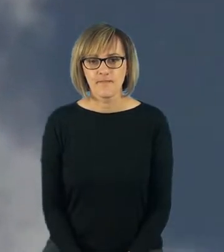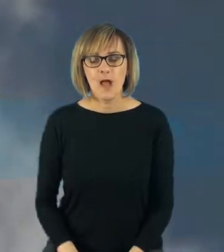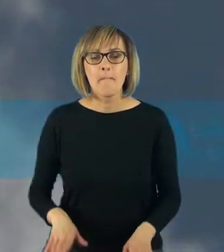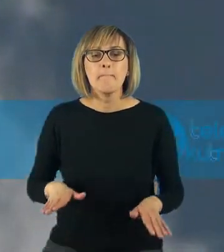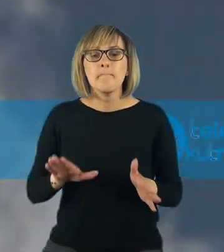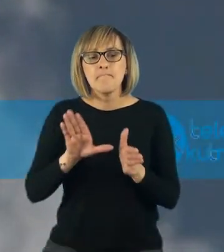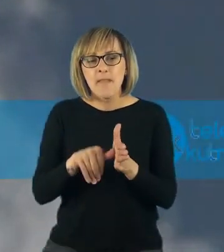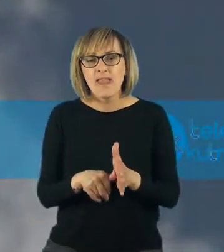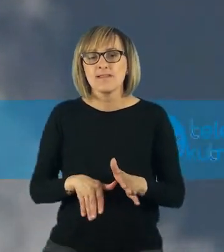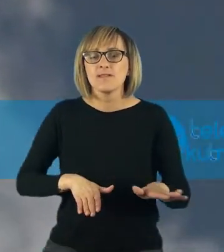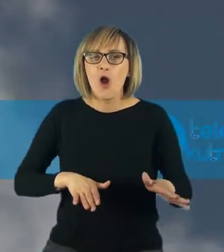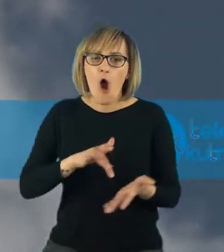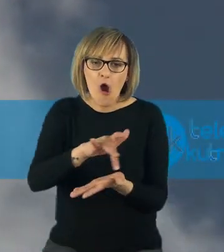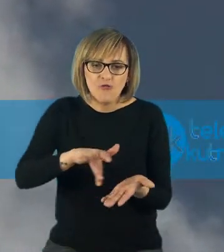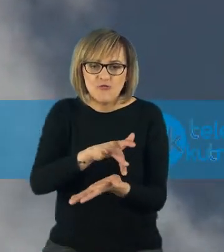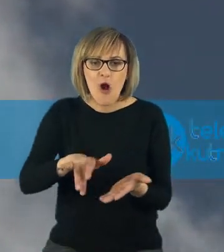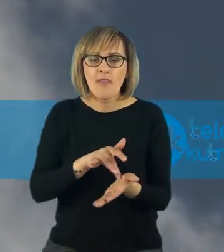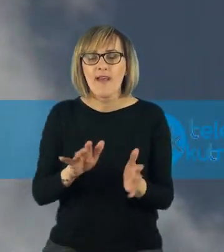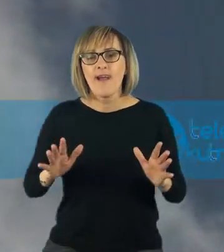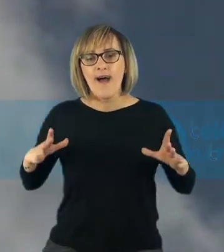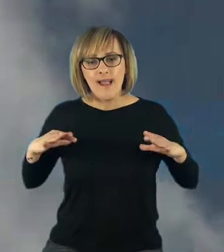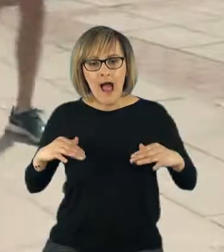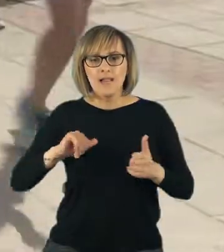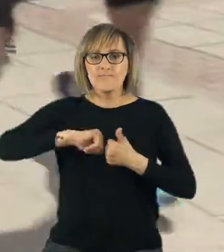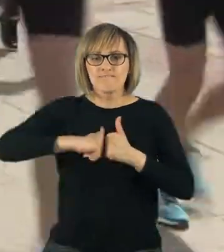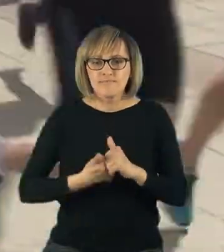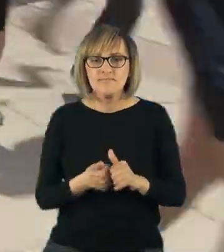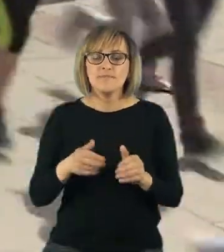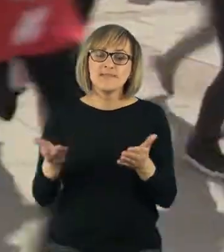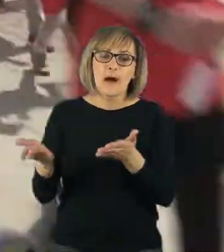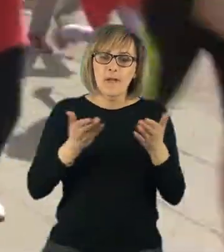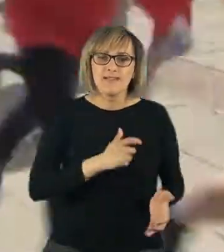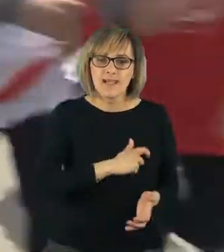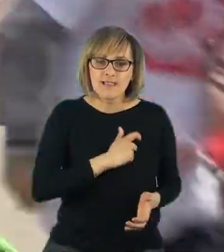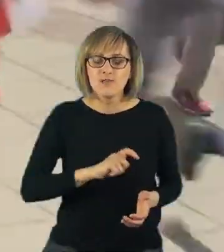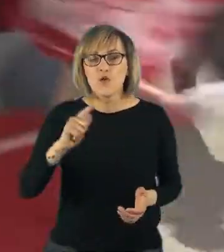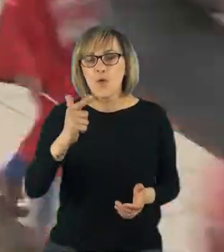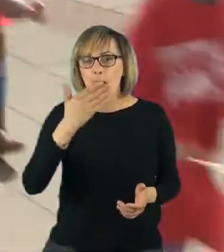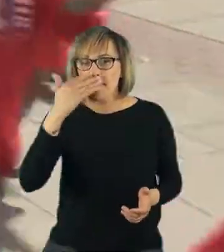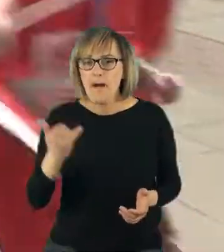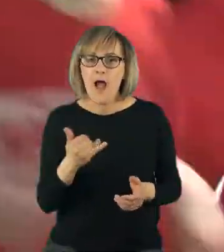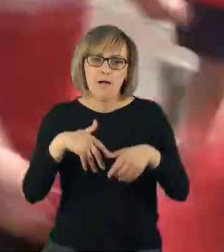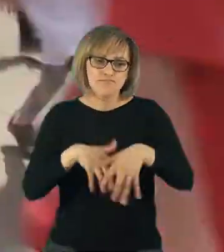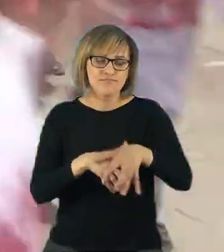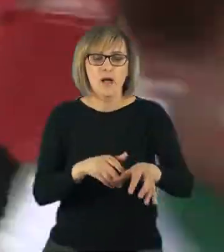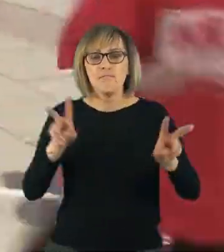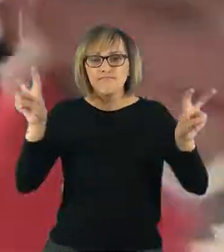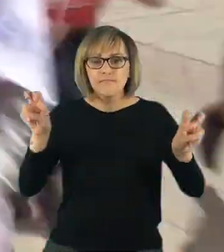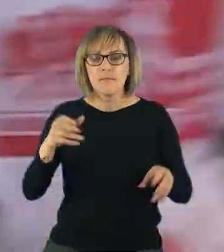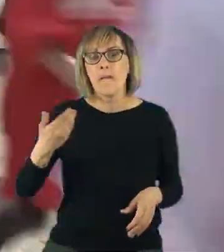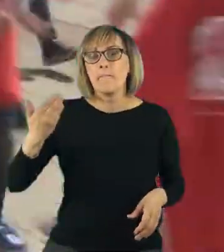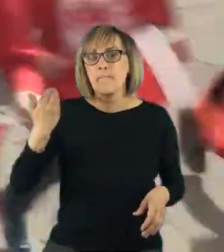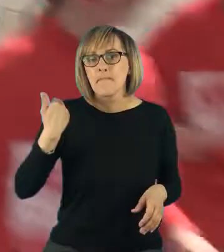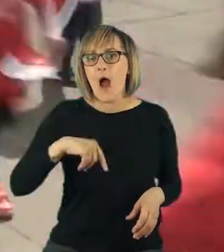Miejski Ośrodek Sportu i Rekreacji zaprasza na coroczny bieg ku biało-czerwonej, który odbędzie się 2 maja. W jaki sposób Miejski Ośrodek Sportu i